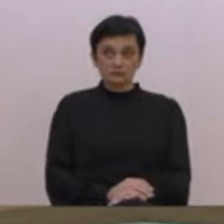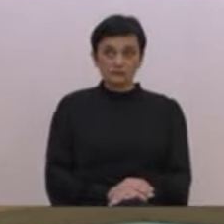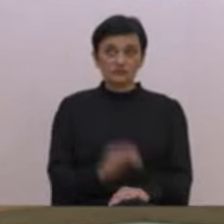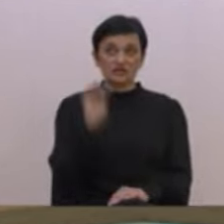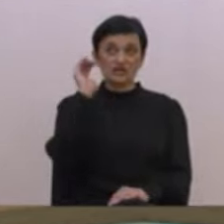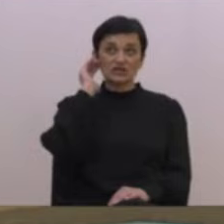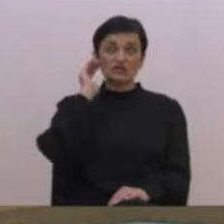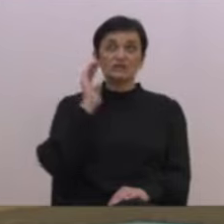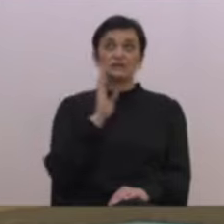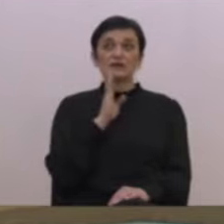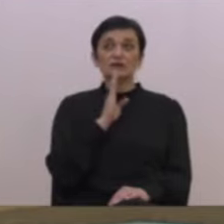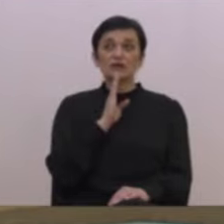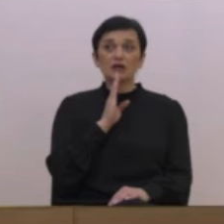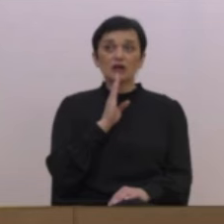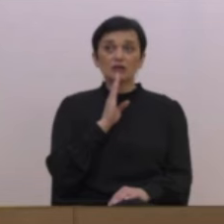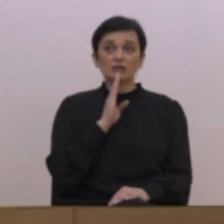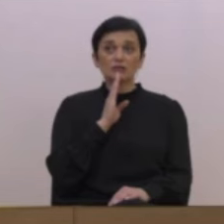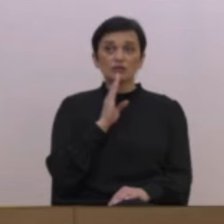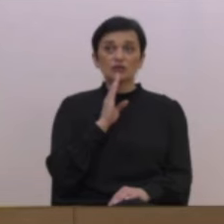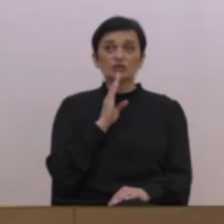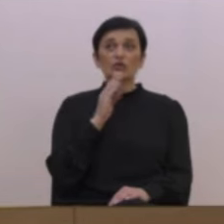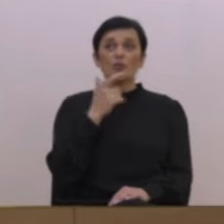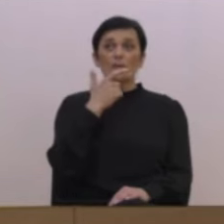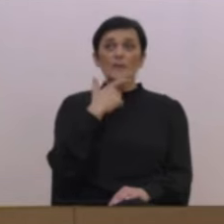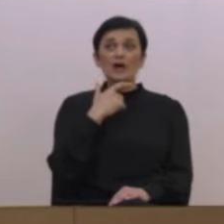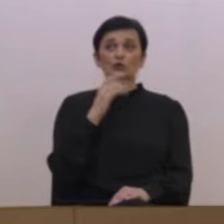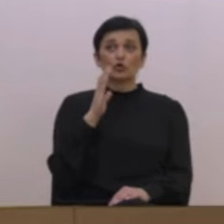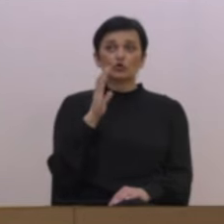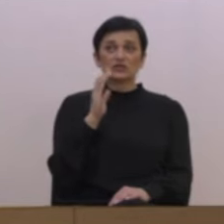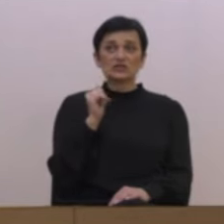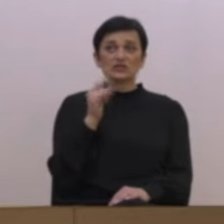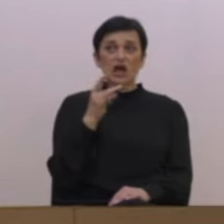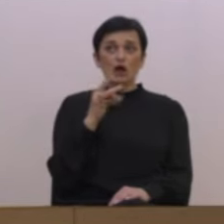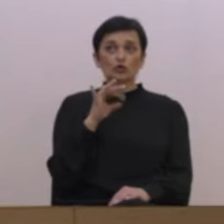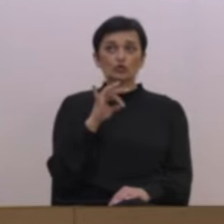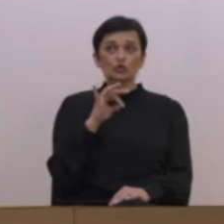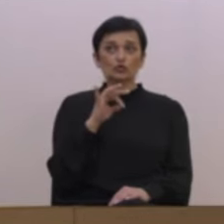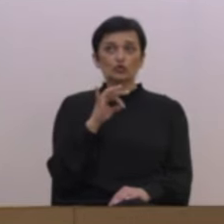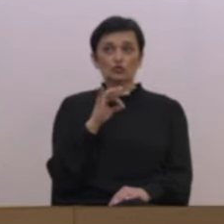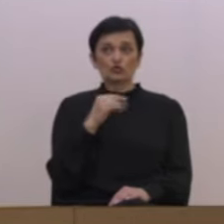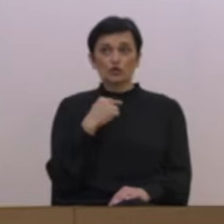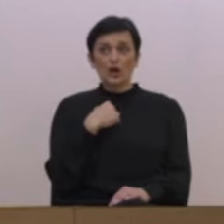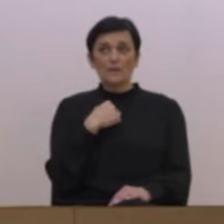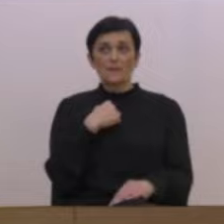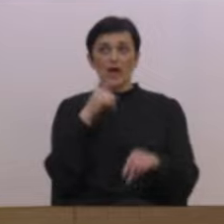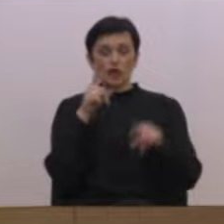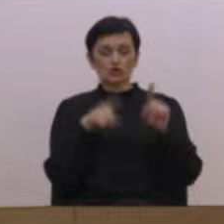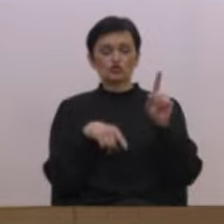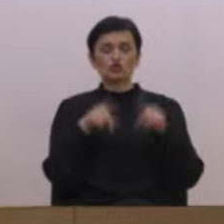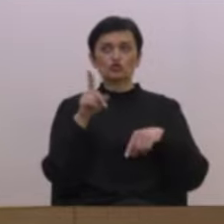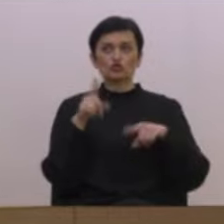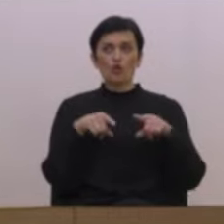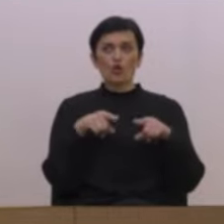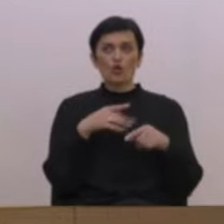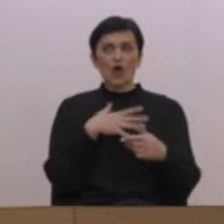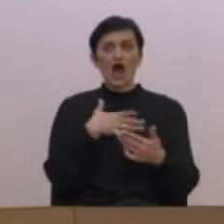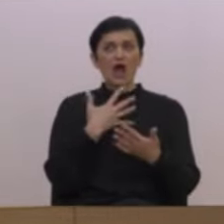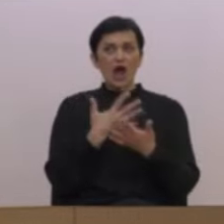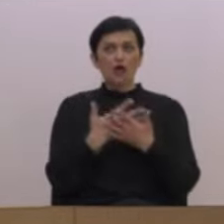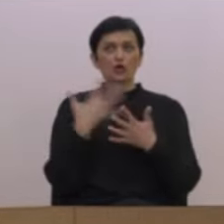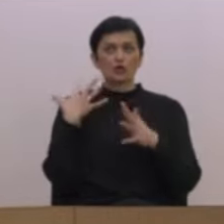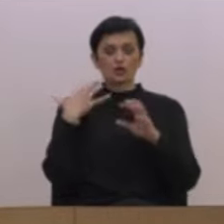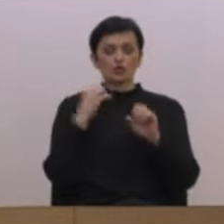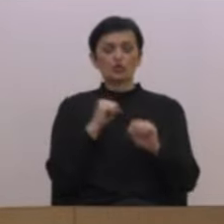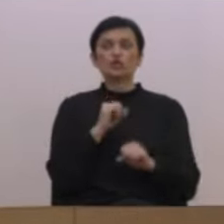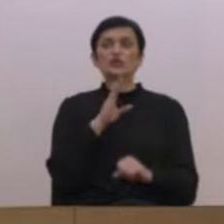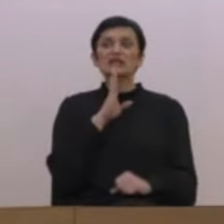გისმენთ ხარუთუნ. ბატონო სანდრო, მე ზოგადად აქტიური მომხრე ვარ